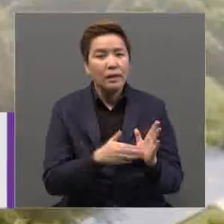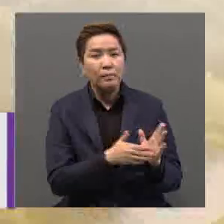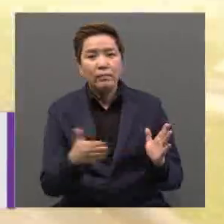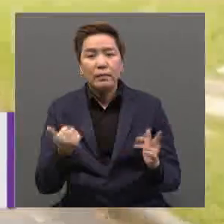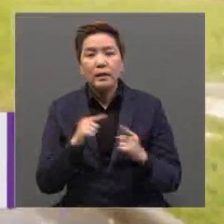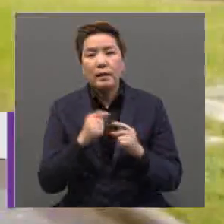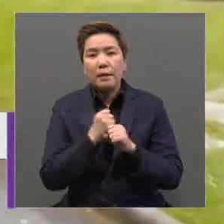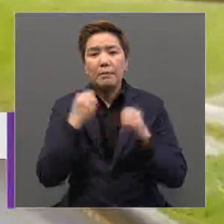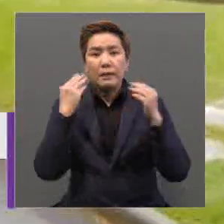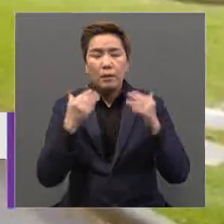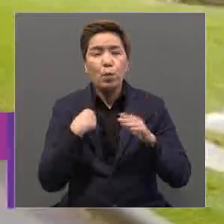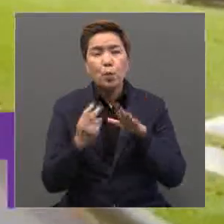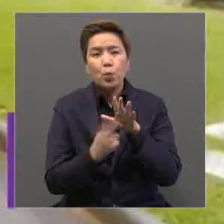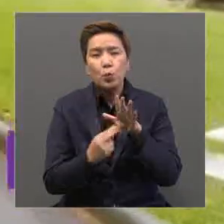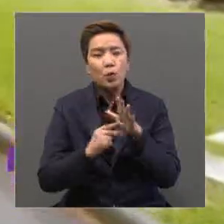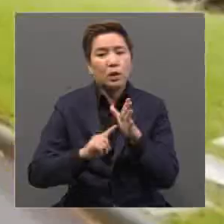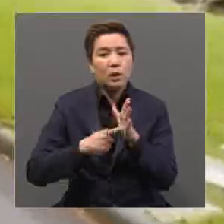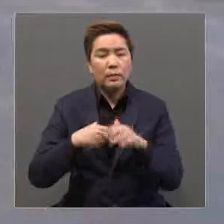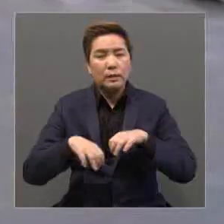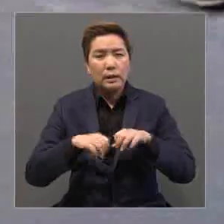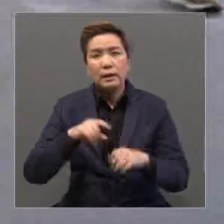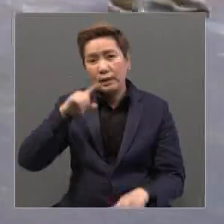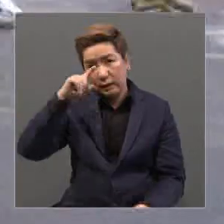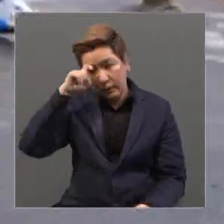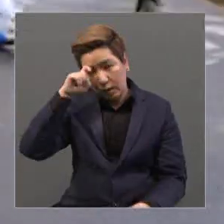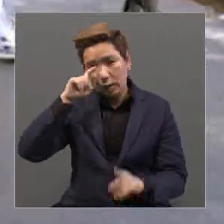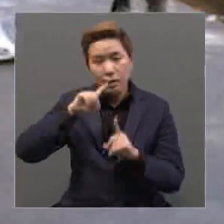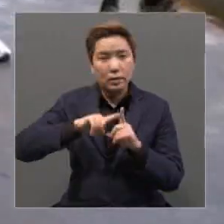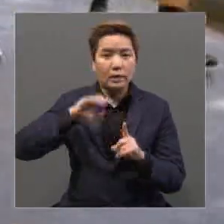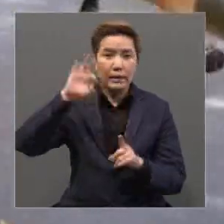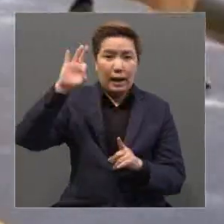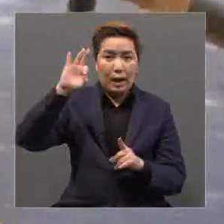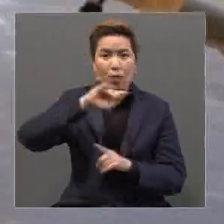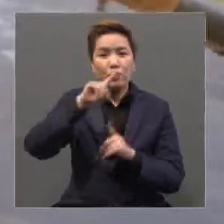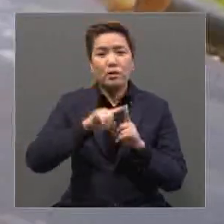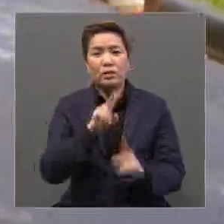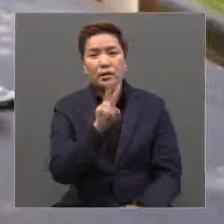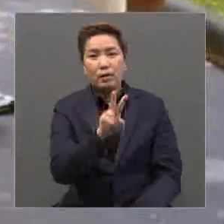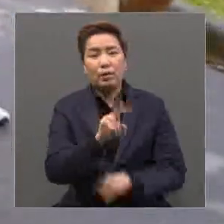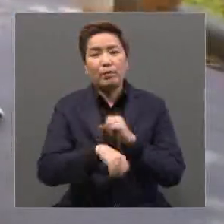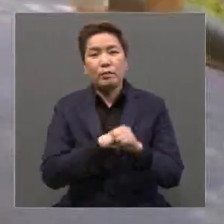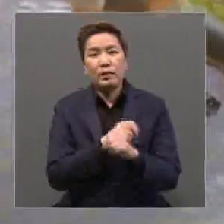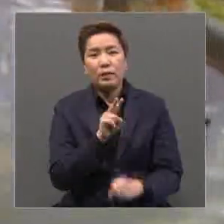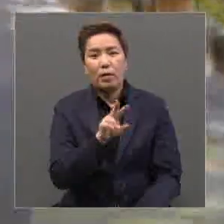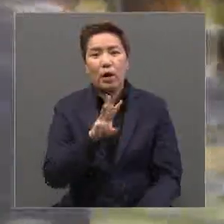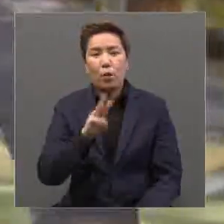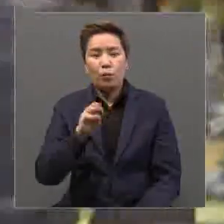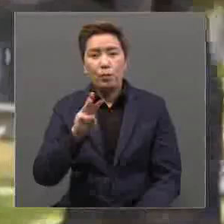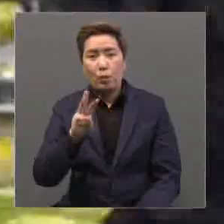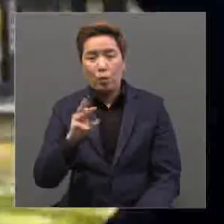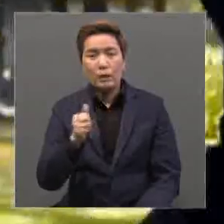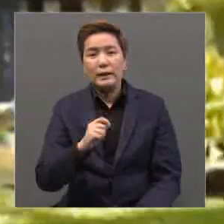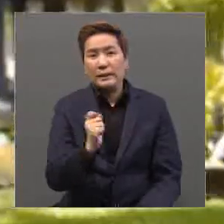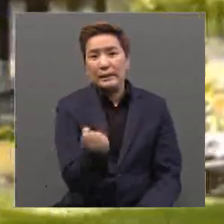ส่วนกิจกรรมวิ่งเขาจะจัดการนะฮะในวันเสาร์ที่ 2กันยายน2566เวลาตี